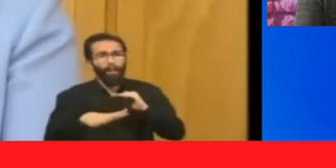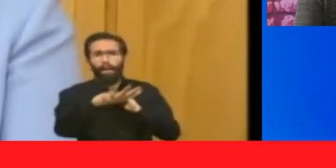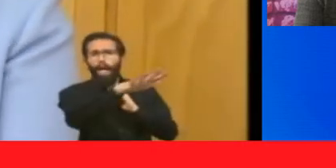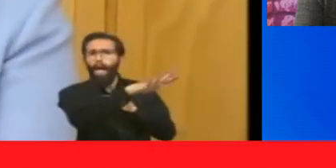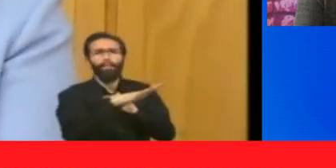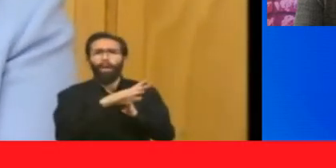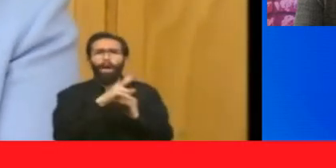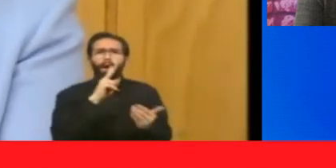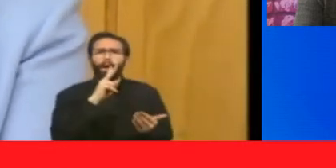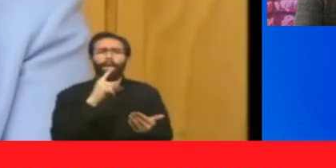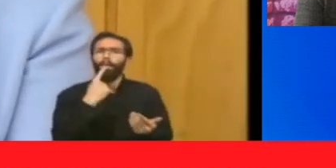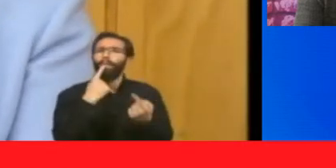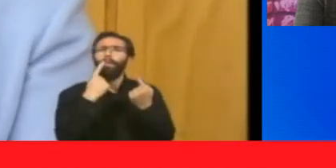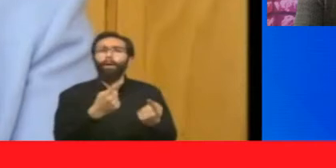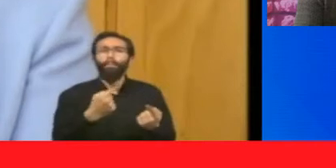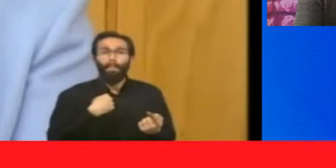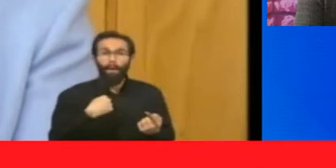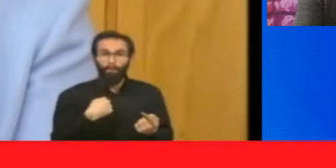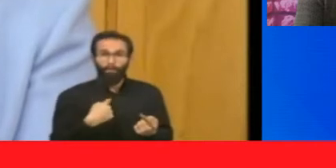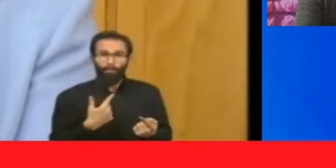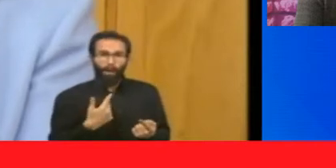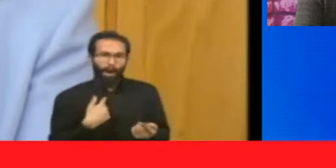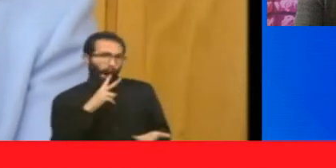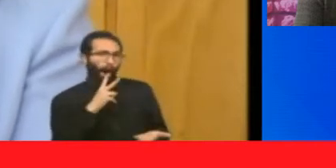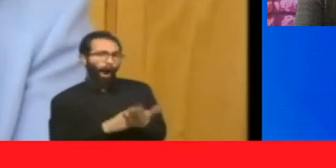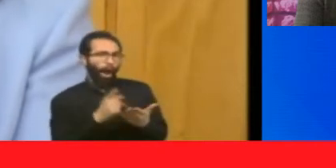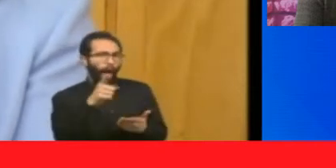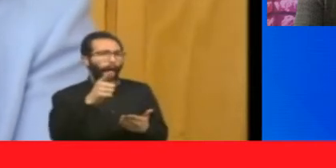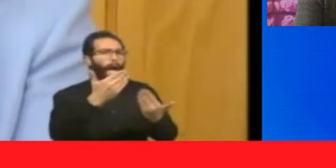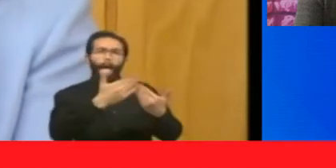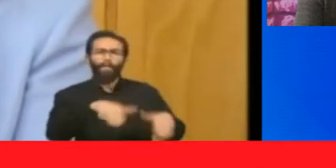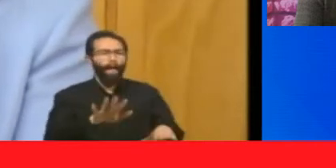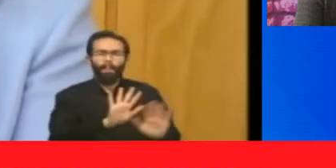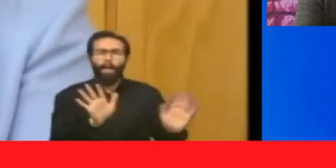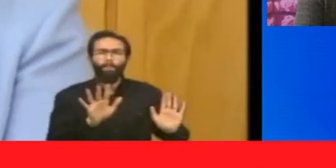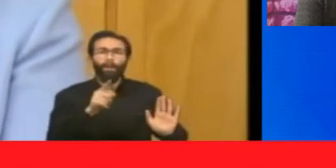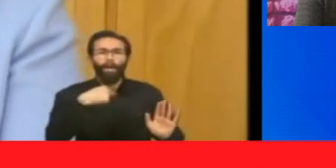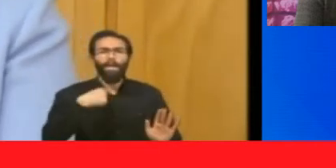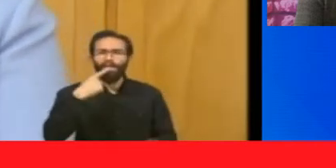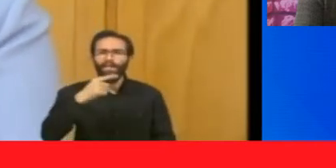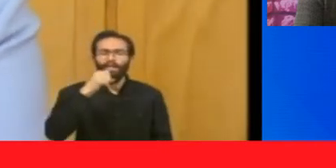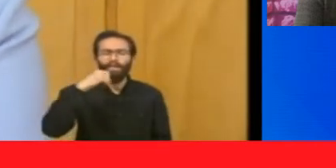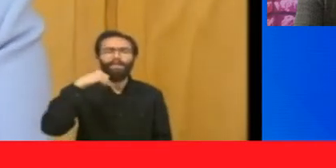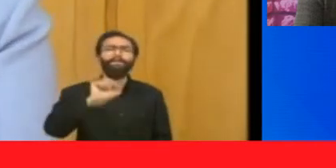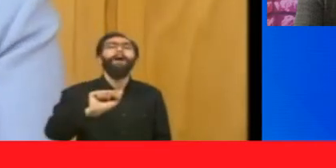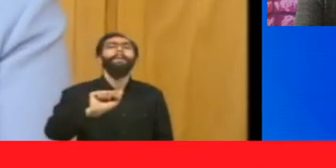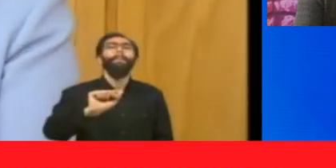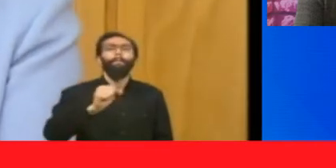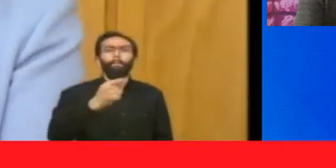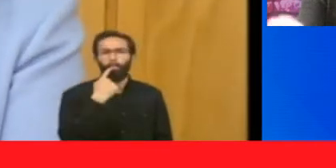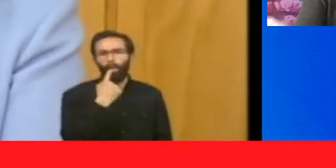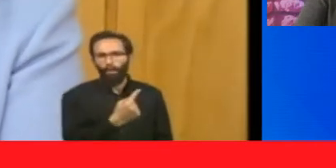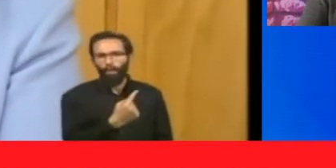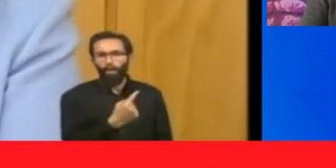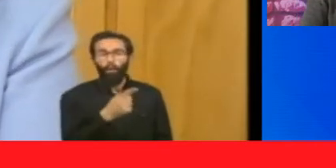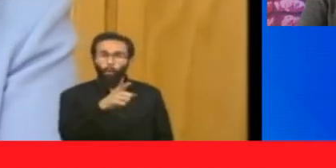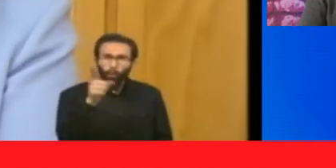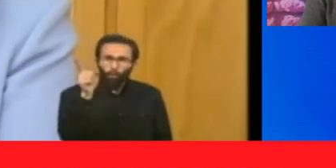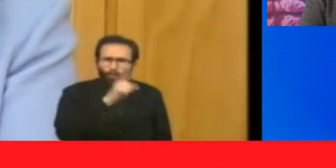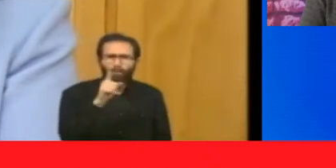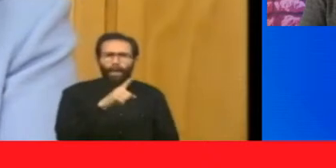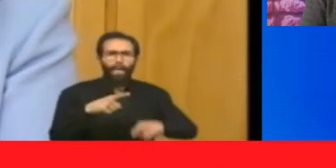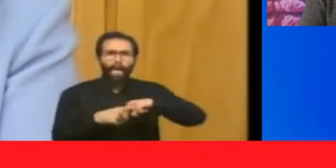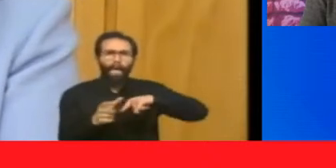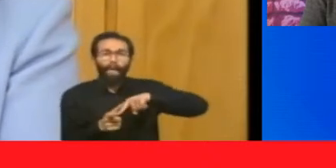engelleyemezsin, durduramazsın, buna asla izin vermem dedi. O yüzden boş yere HDP'siz